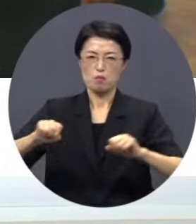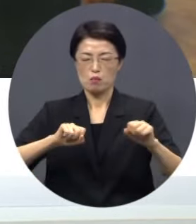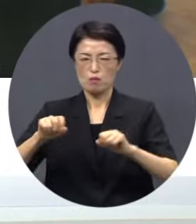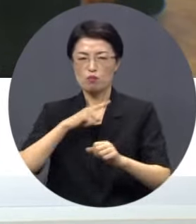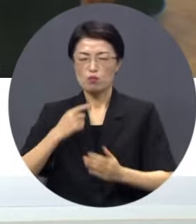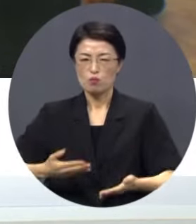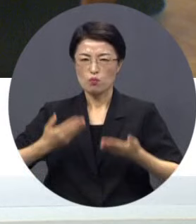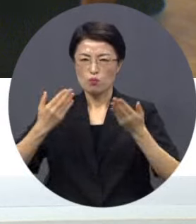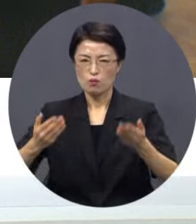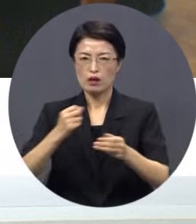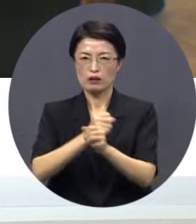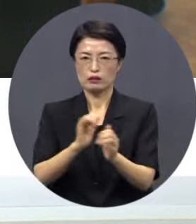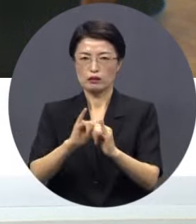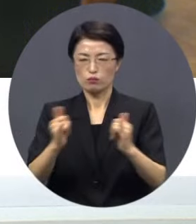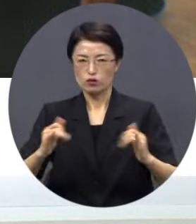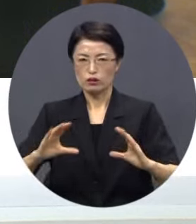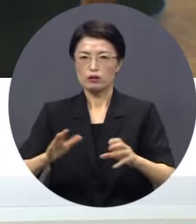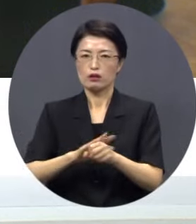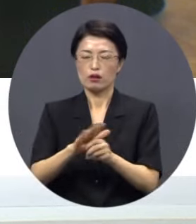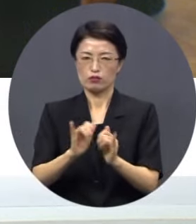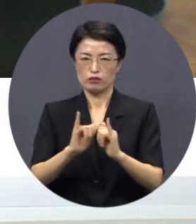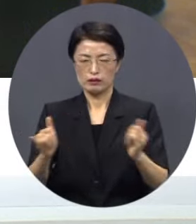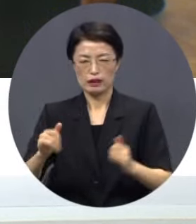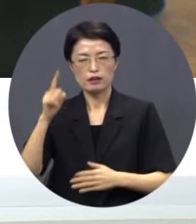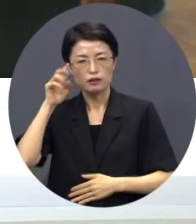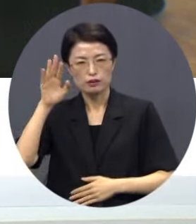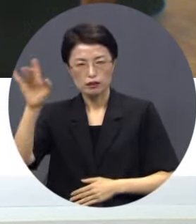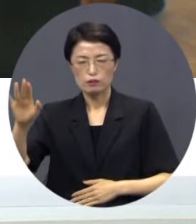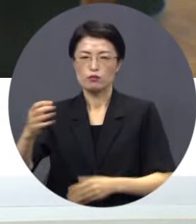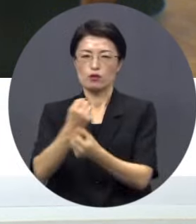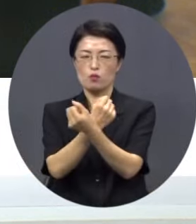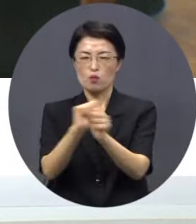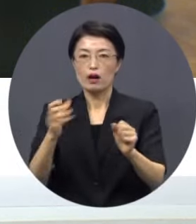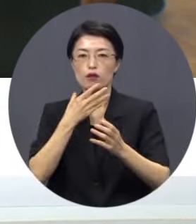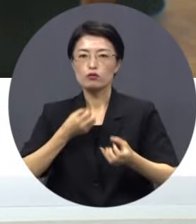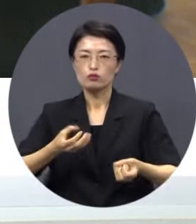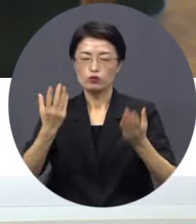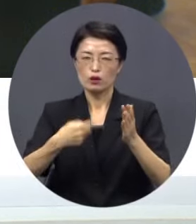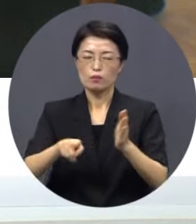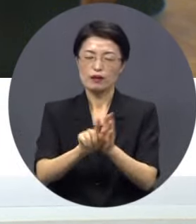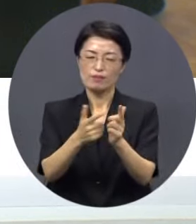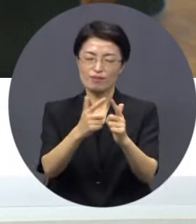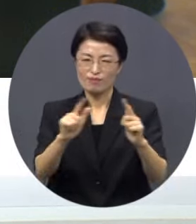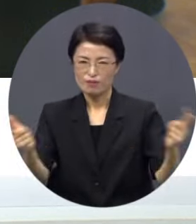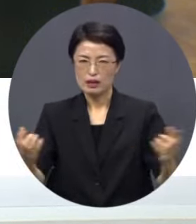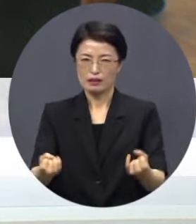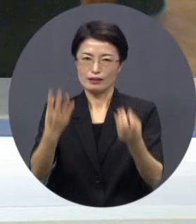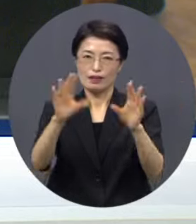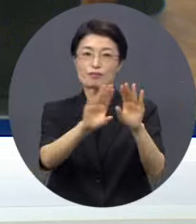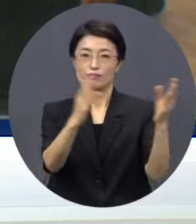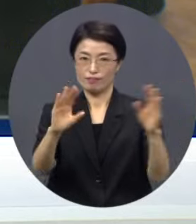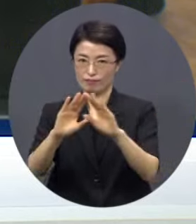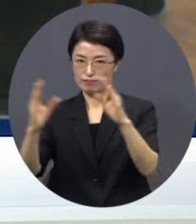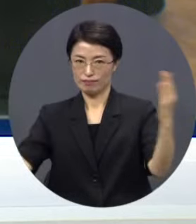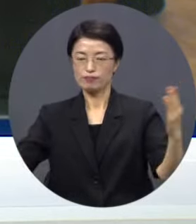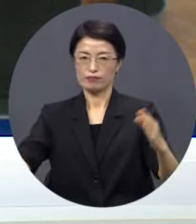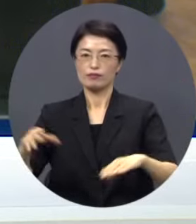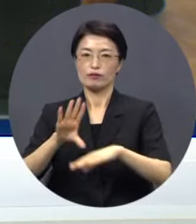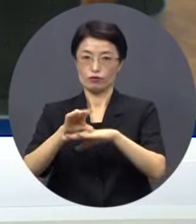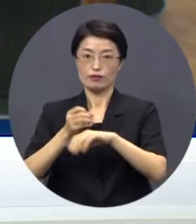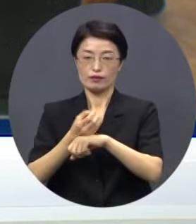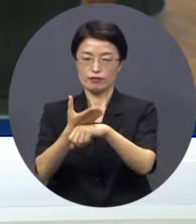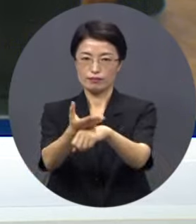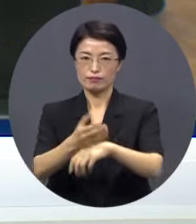순국 선열과 애국지사들을 기리고 광복을 축하하기 위한 다양한 행사가 펼쳐졌습니다. 박주연